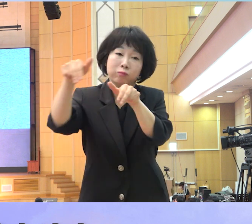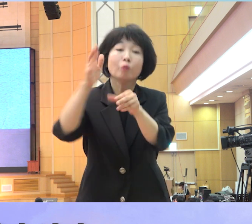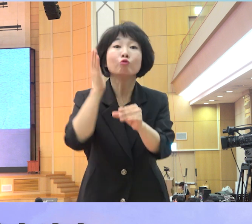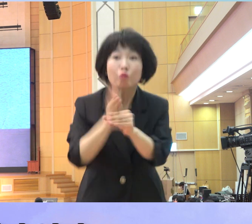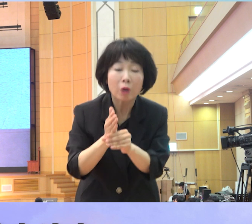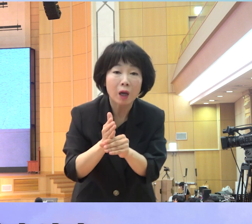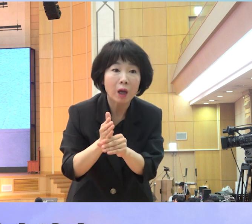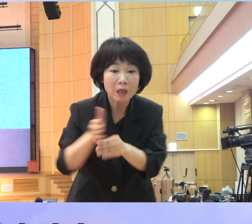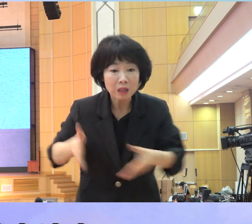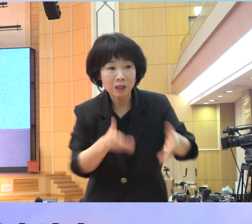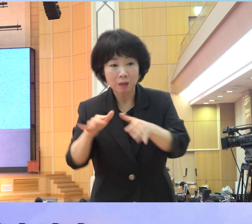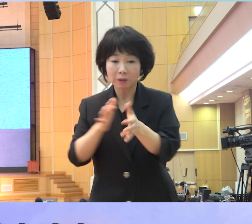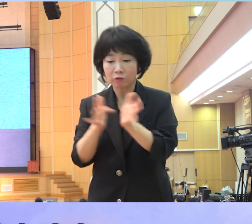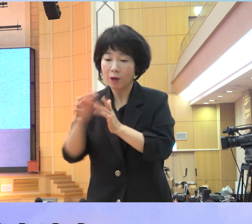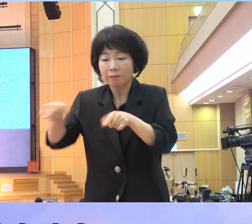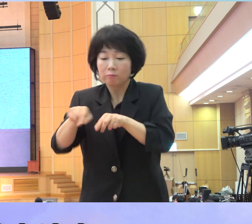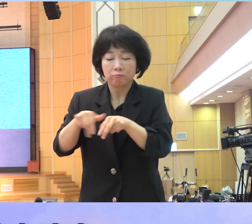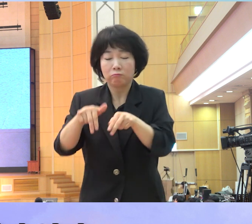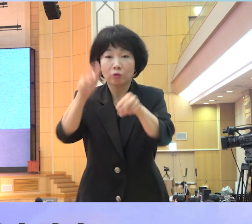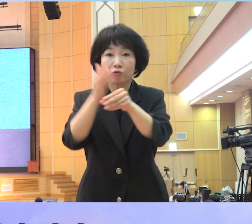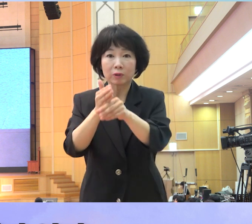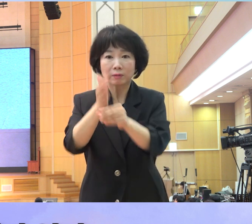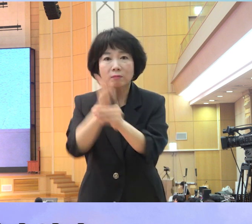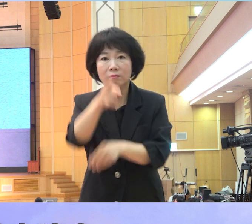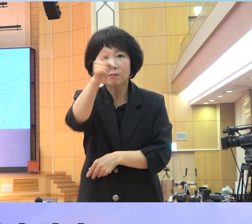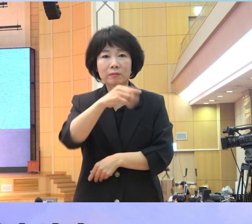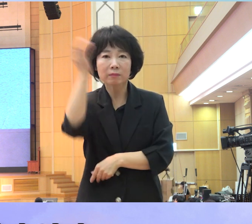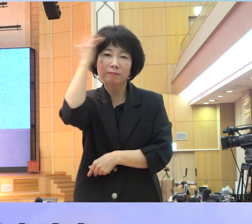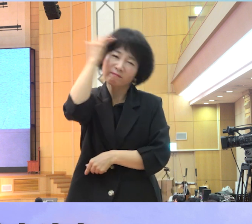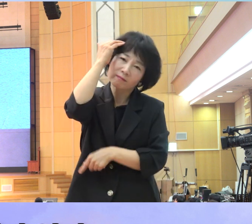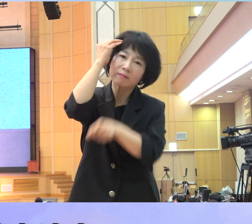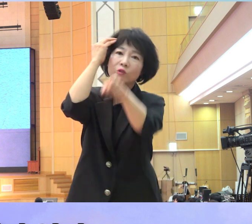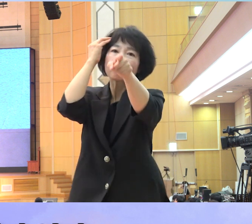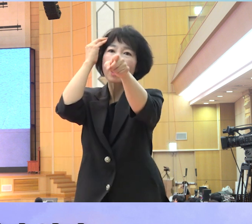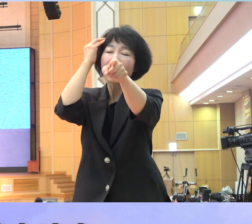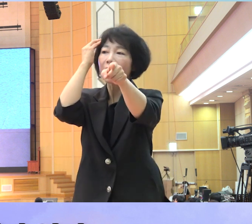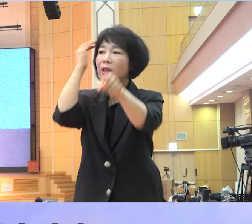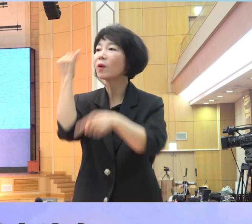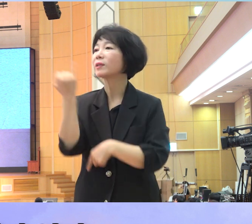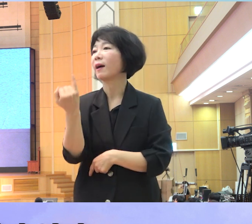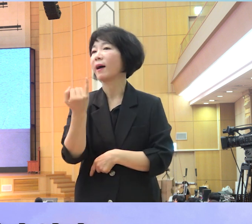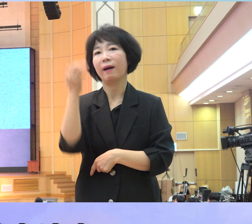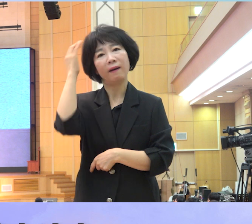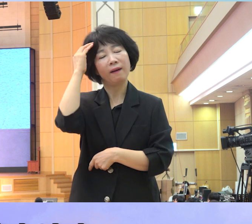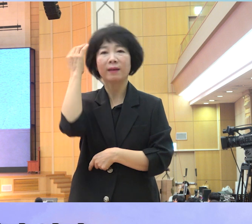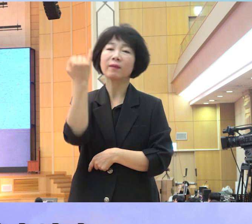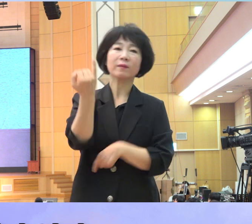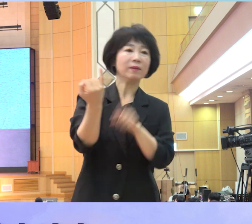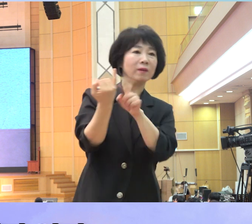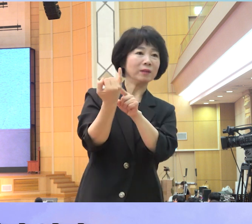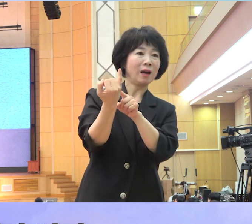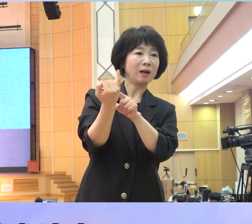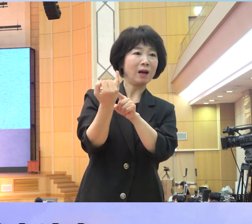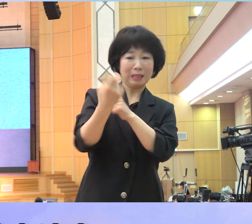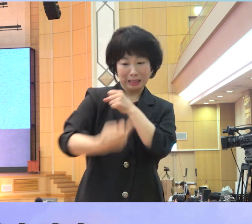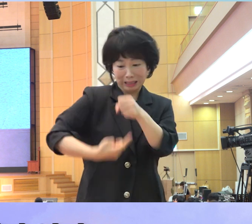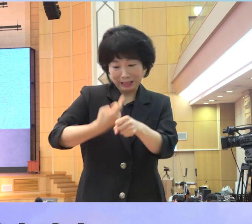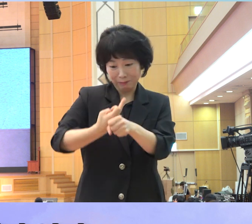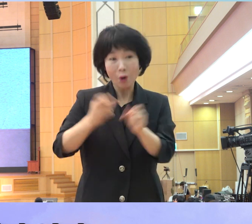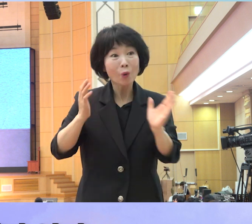12해를 혈루병으로 앓고 있는 여자를 맞닥뜨려요. 그런데 예수님을 그 모시고 오는